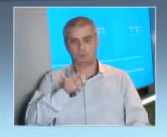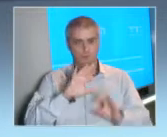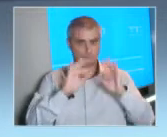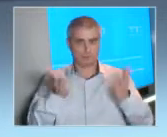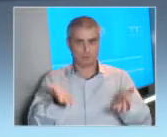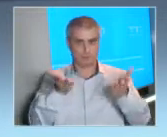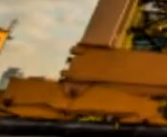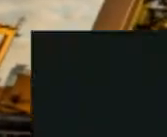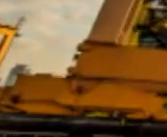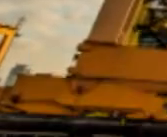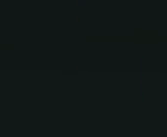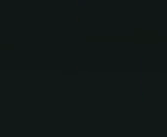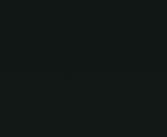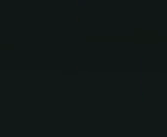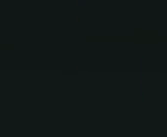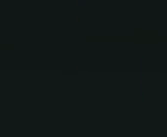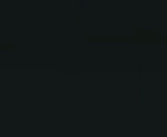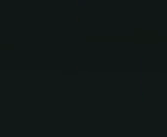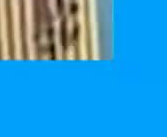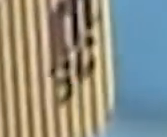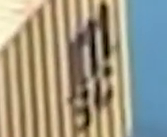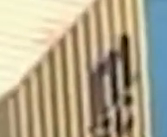הנה, אנחנו מתחילים.